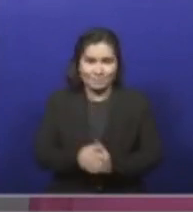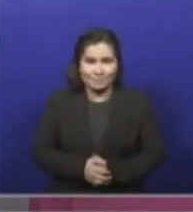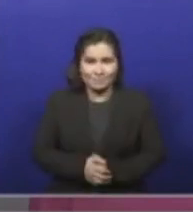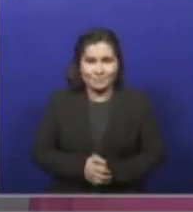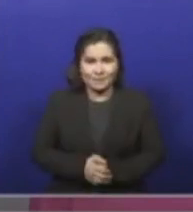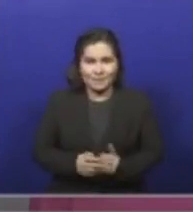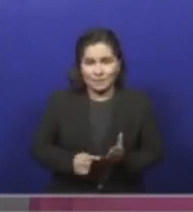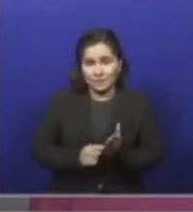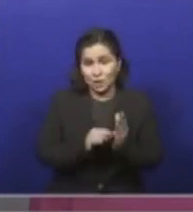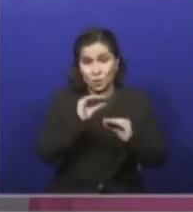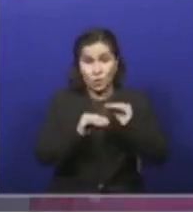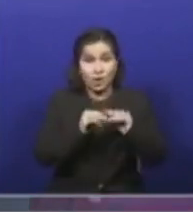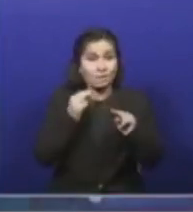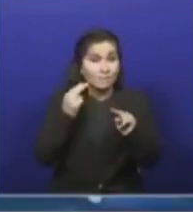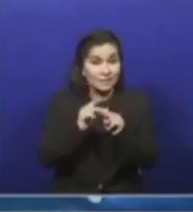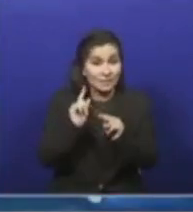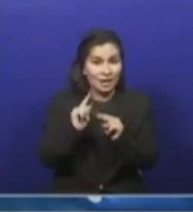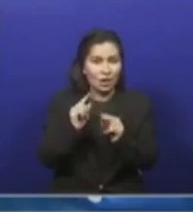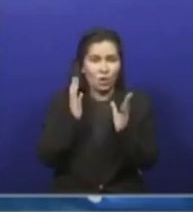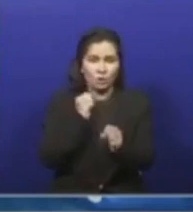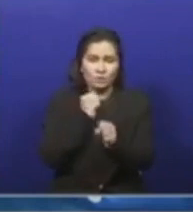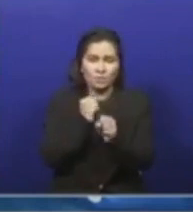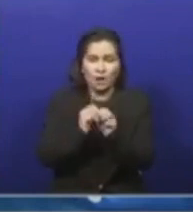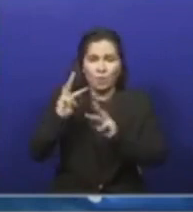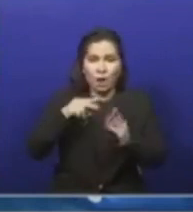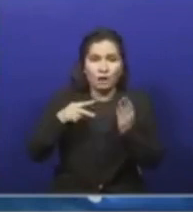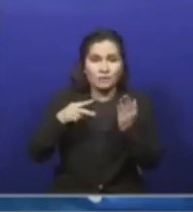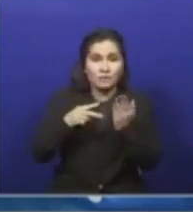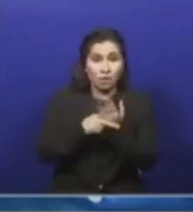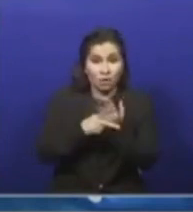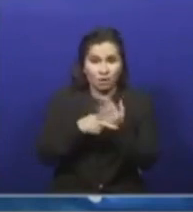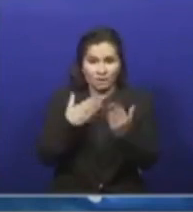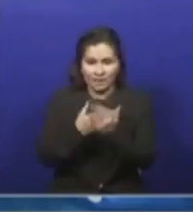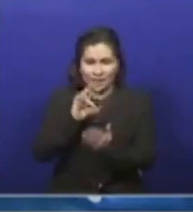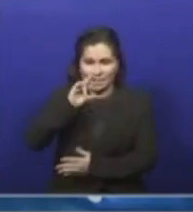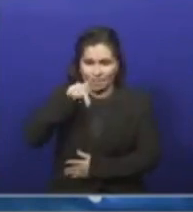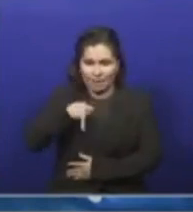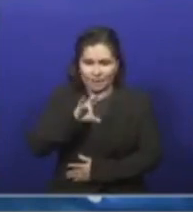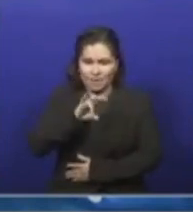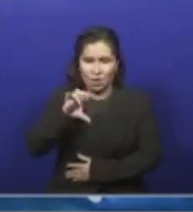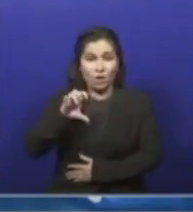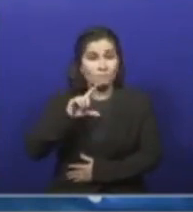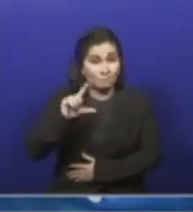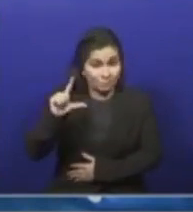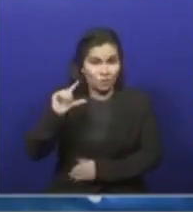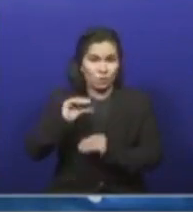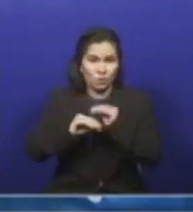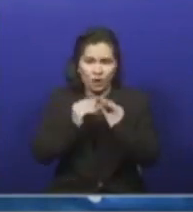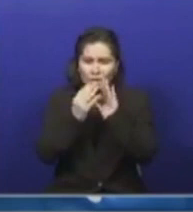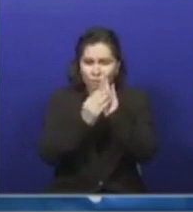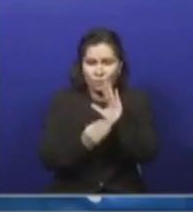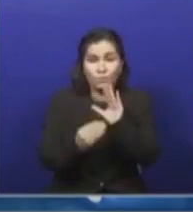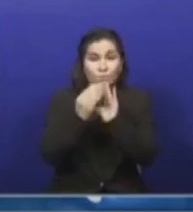เสนอโครงการชื่อชะลอการว่างงานค่าใช้จ่ายประมาณ 7,700 ล้านบาทเป็นโครงการฝึกอบร